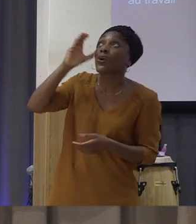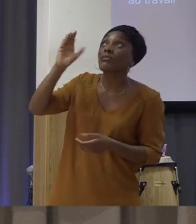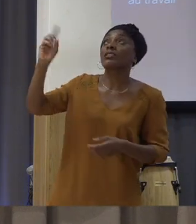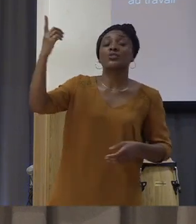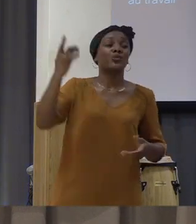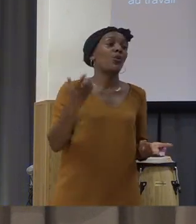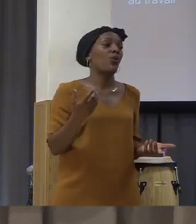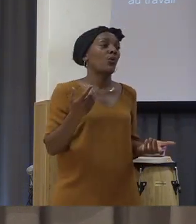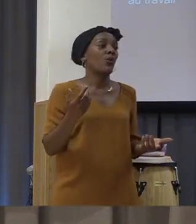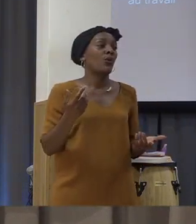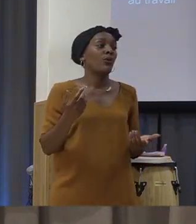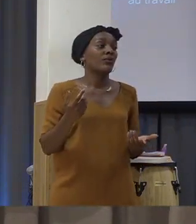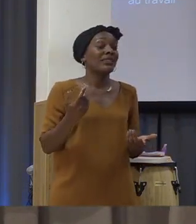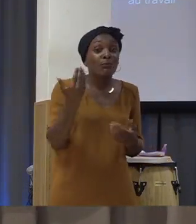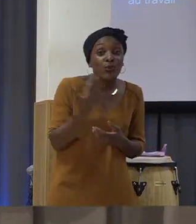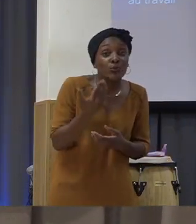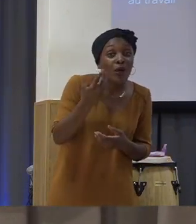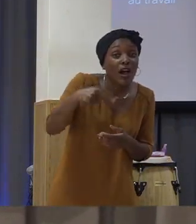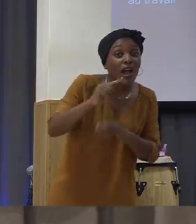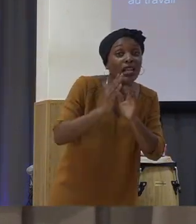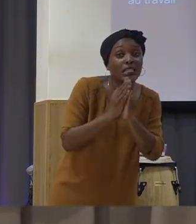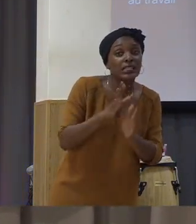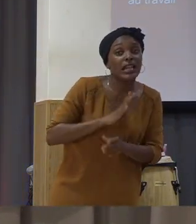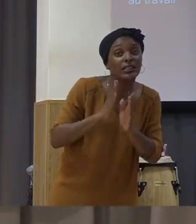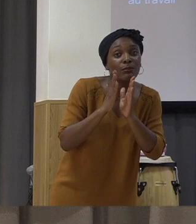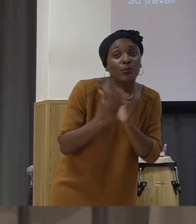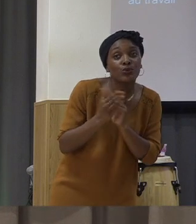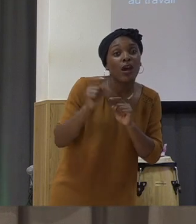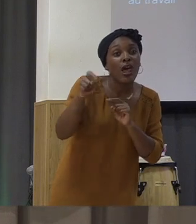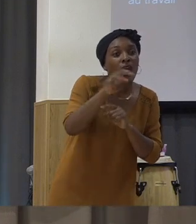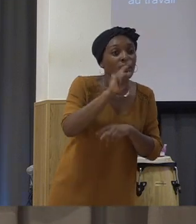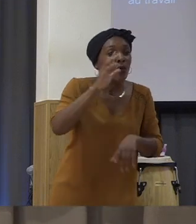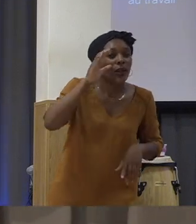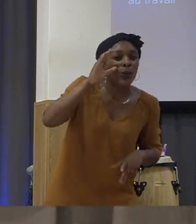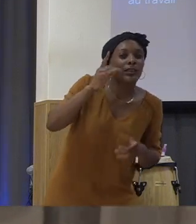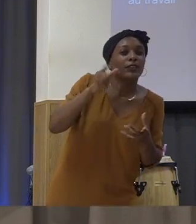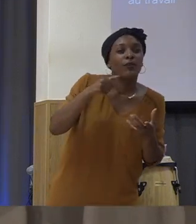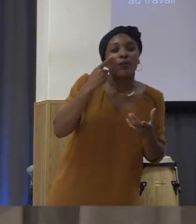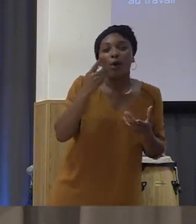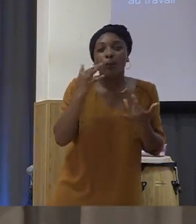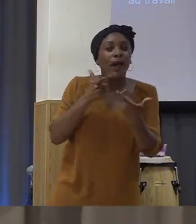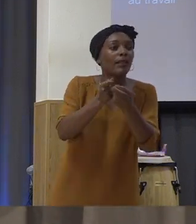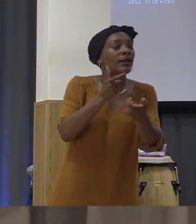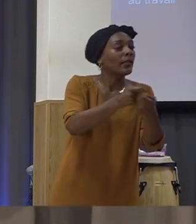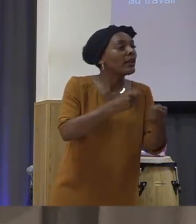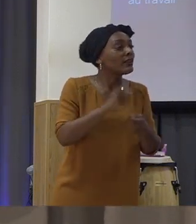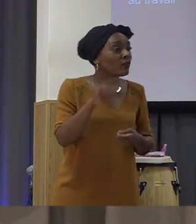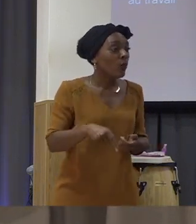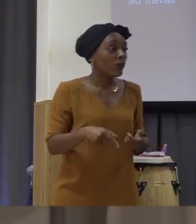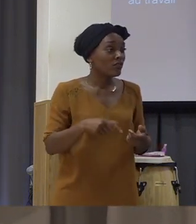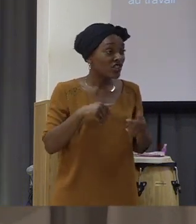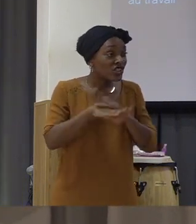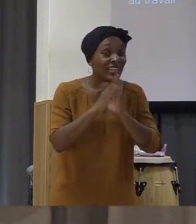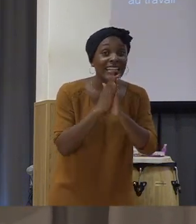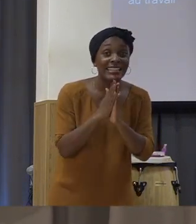à l'écoute des besoins de son Église. Parce que la première chose, c'est qu'il y a des besoins dans l'Église. Et qui